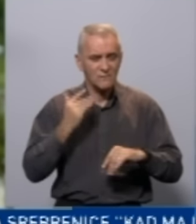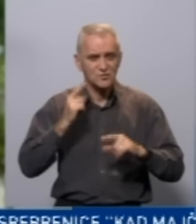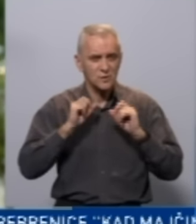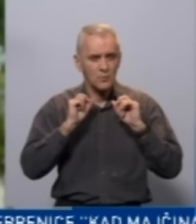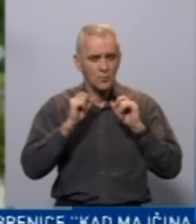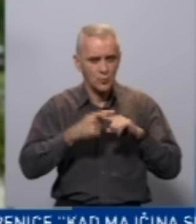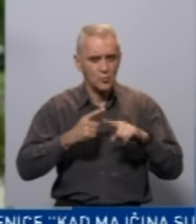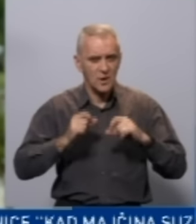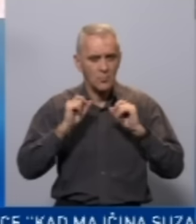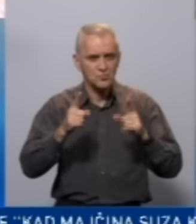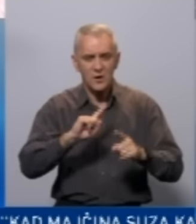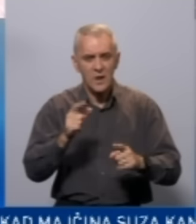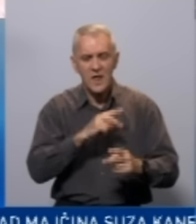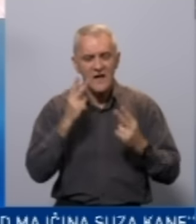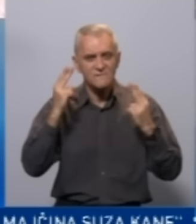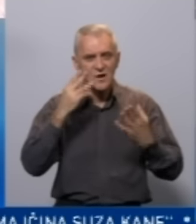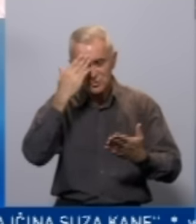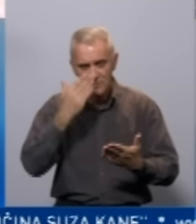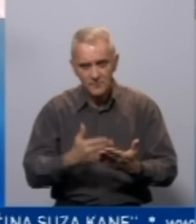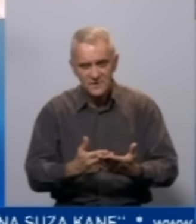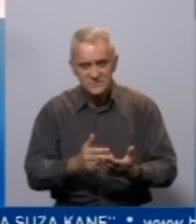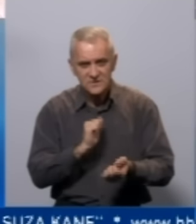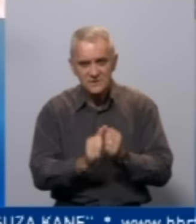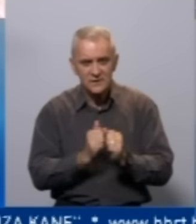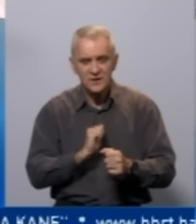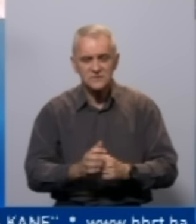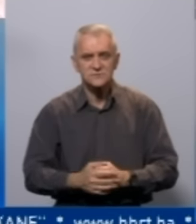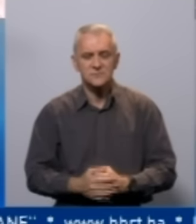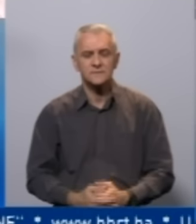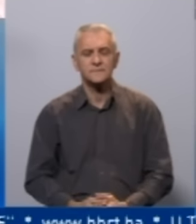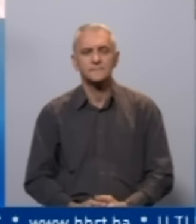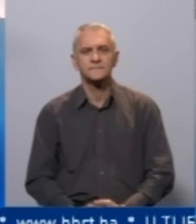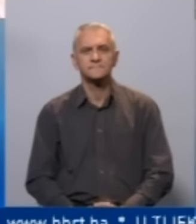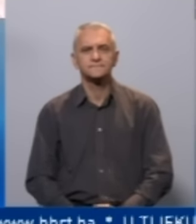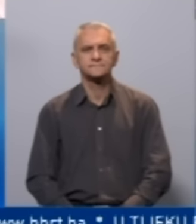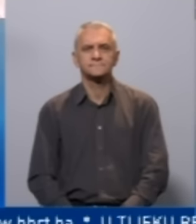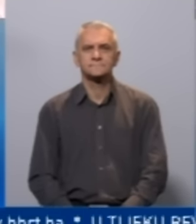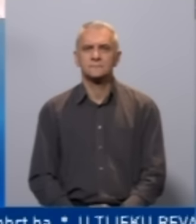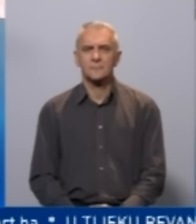važno priznati genocid, važno je i pružiti ruku pomirenjem. Toliko za ovo javljanje. Željana.